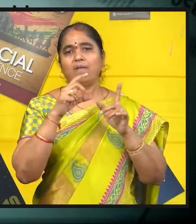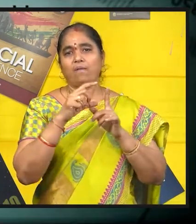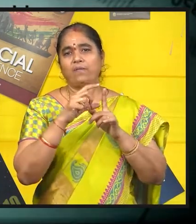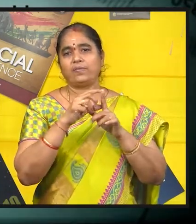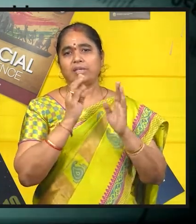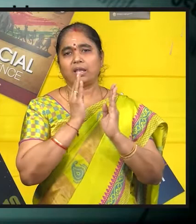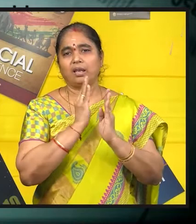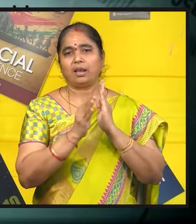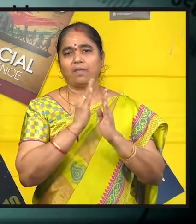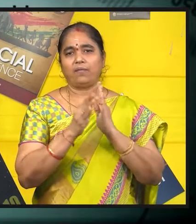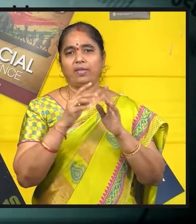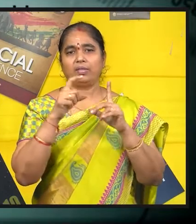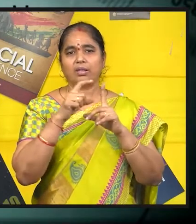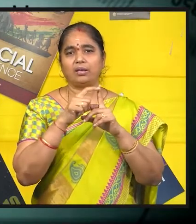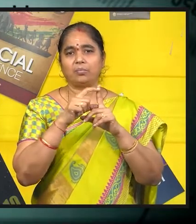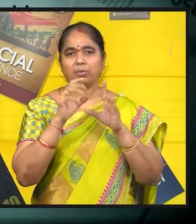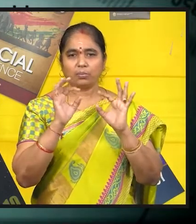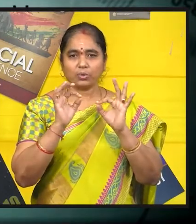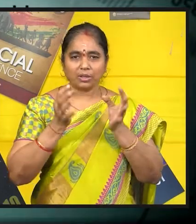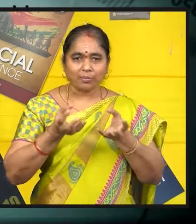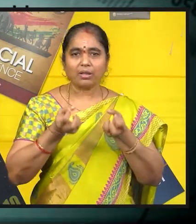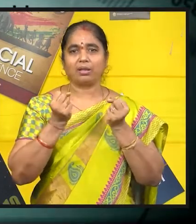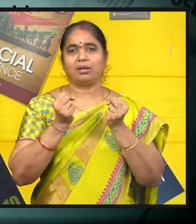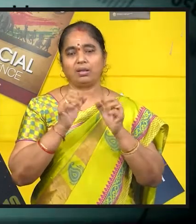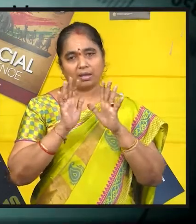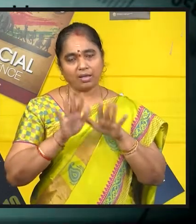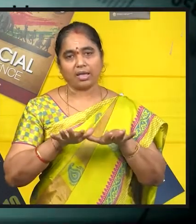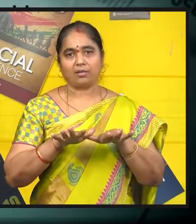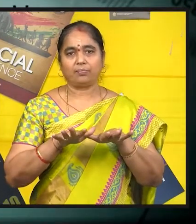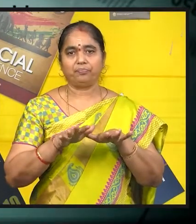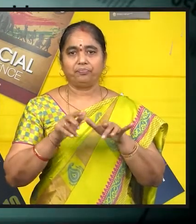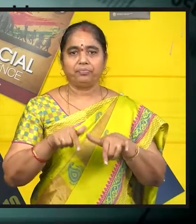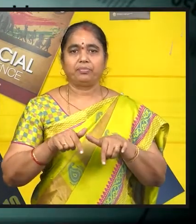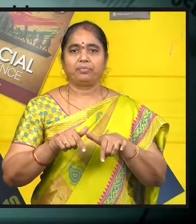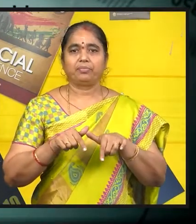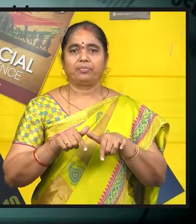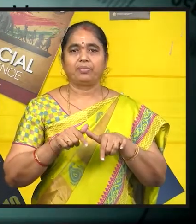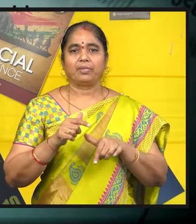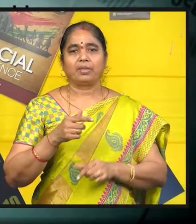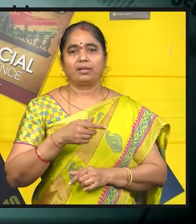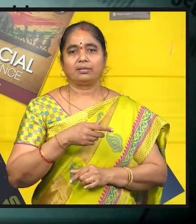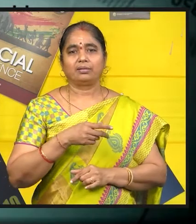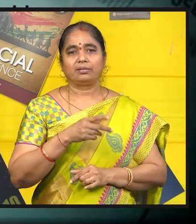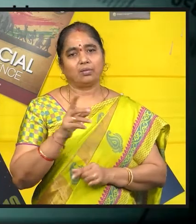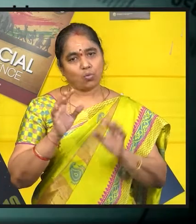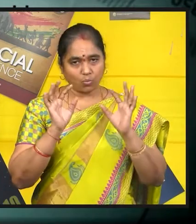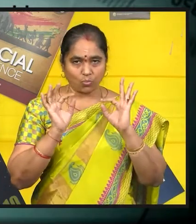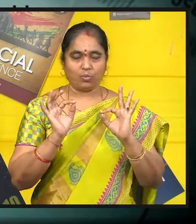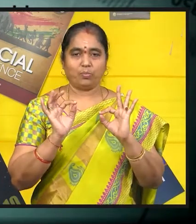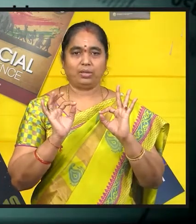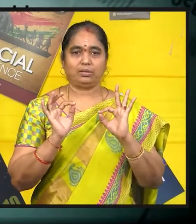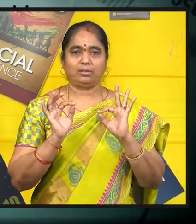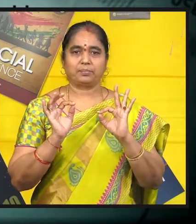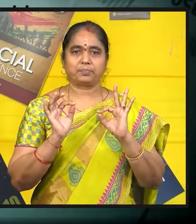மற்றும் வேதியியல் பண்புகளுக்கு மிக முக்கிய காரணியாக அமைகிறது என்பதனை யாருமே மறுக்க